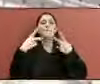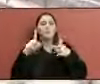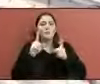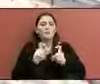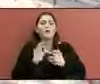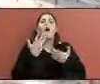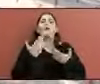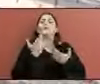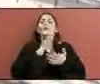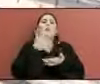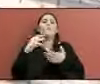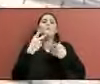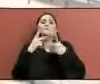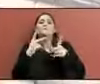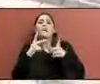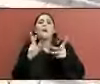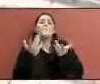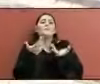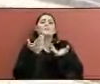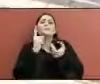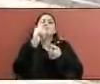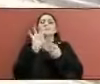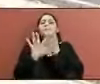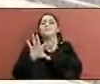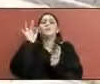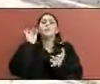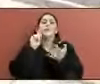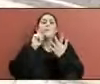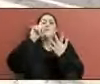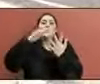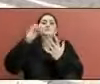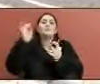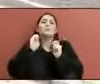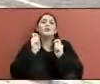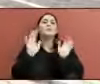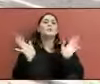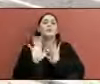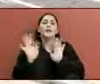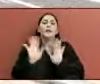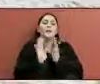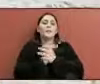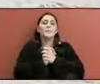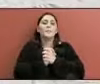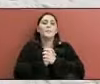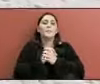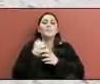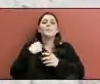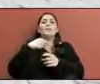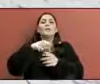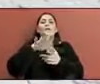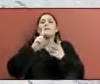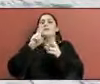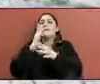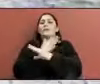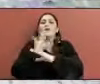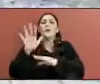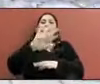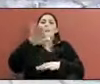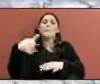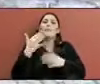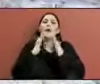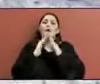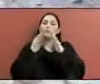bir kriterimiz yok. İhbar olması noktasında ya da talep olması noktasında biz bu vatandaşlarımızın her birinin evine